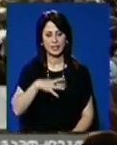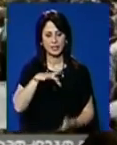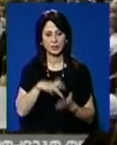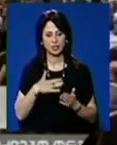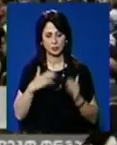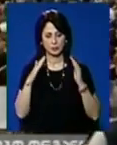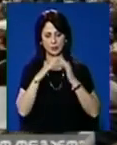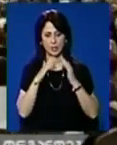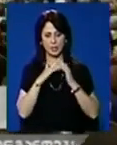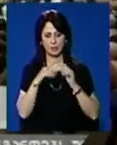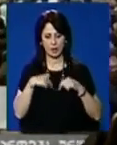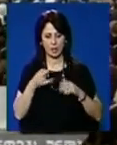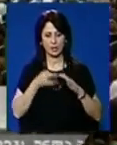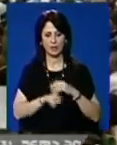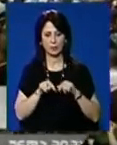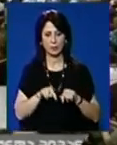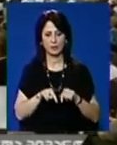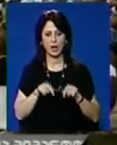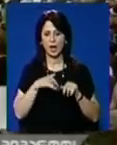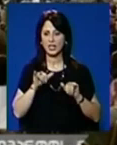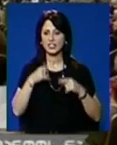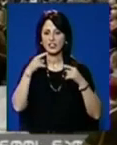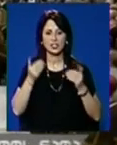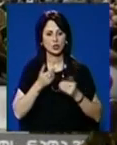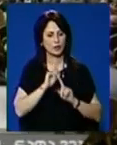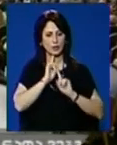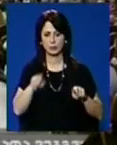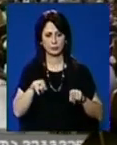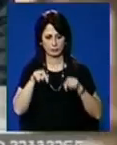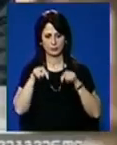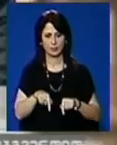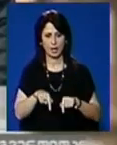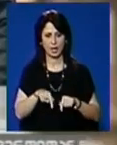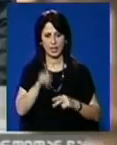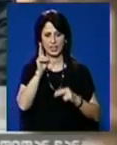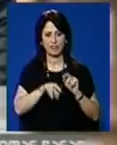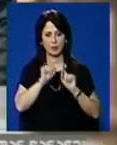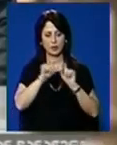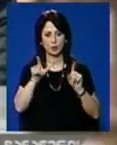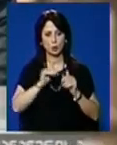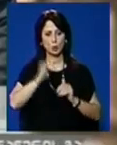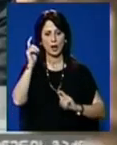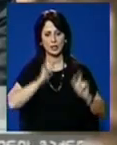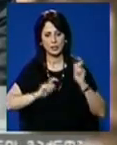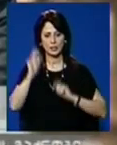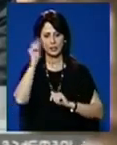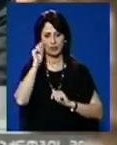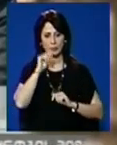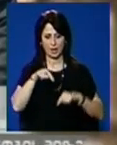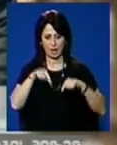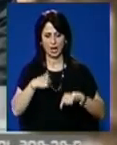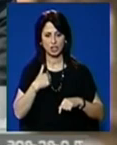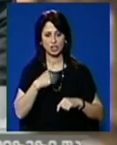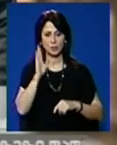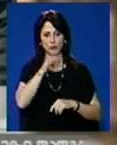თბილისი ჩემი სახლია. აქ დავიბადე და არსაც სხვაგან ცხოვრებას არ ვაპირებ. აქ დავამთავრე სკოლა და უმაღლესი სასწავლებელი. აქ